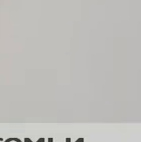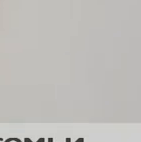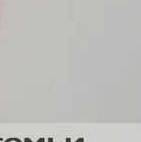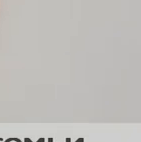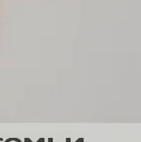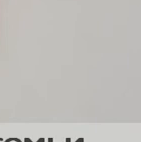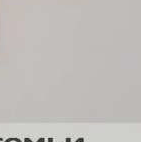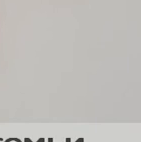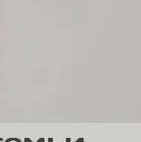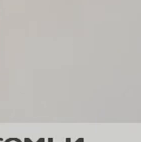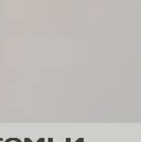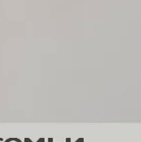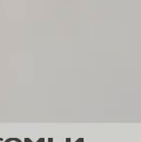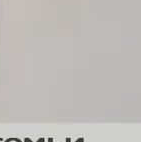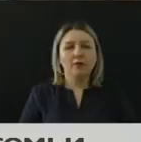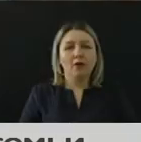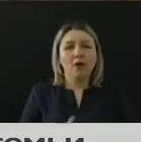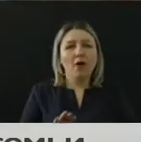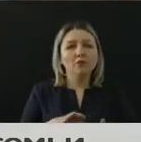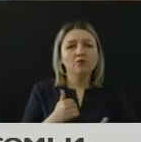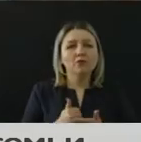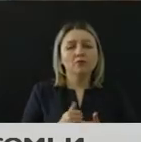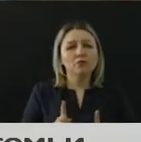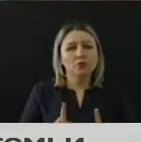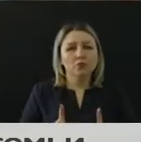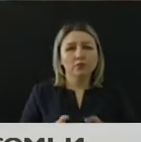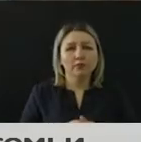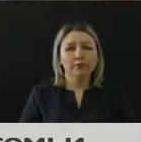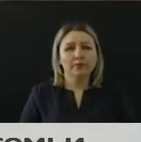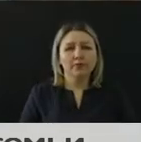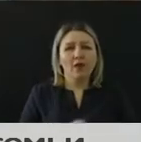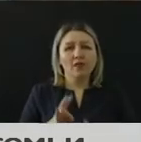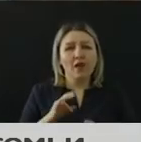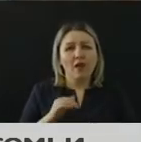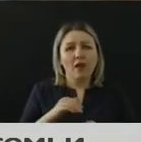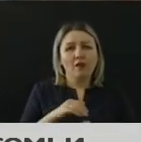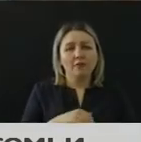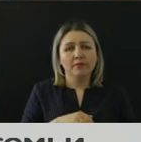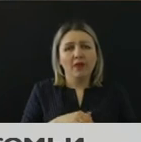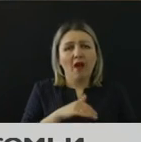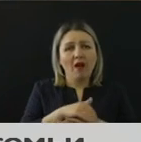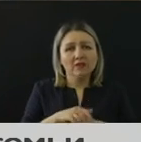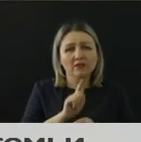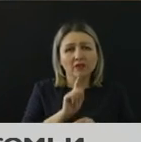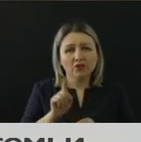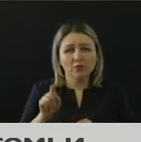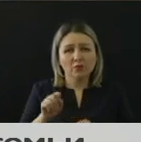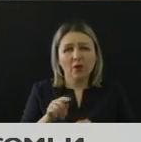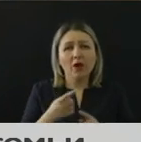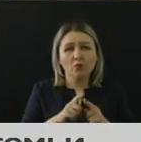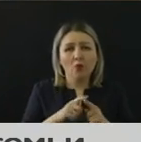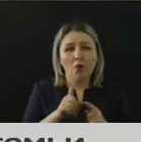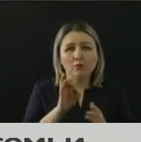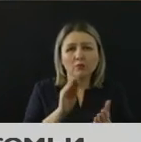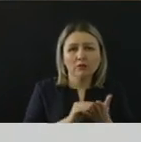основываются на адресности, которая оценивается